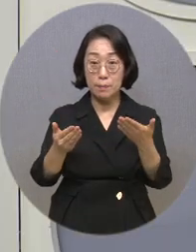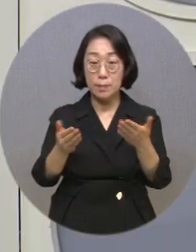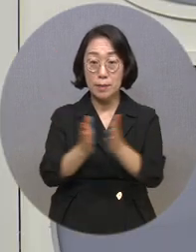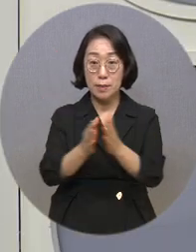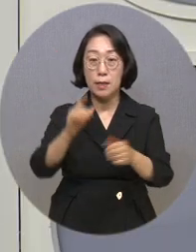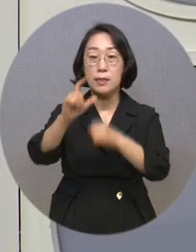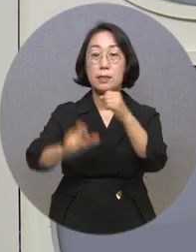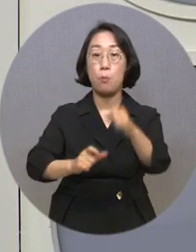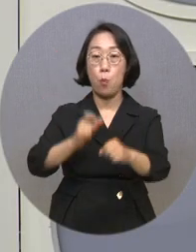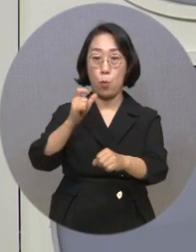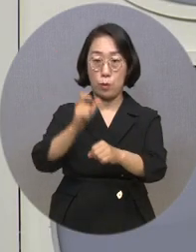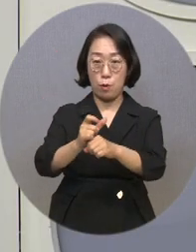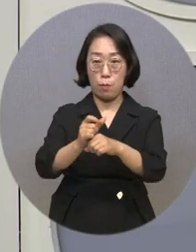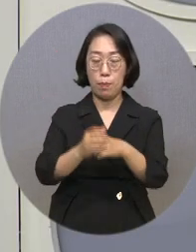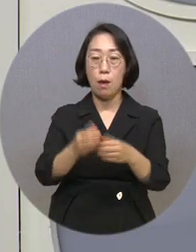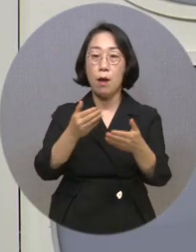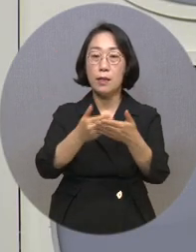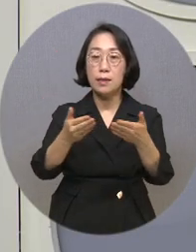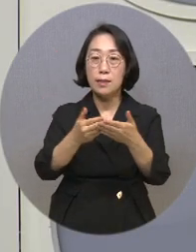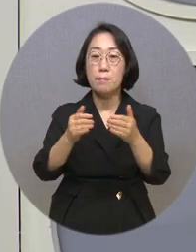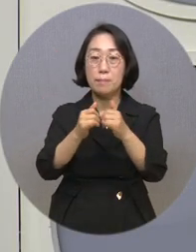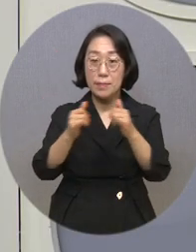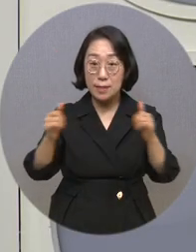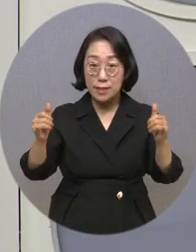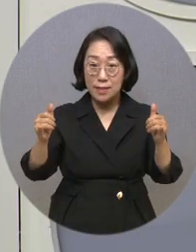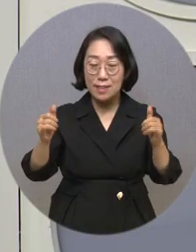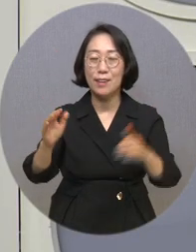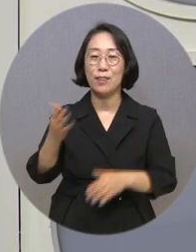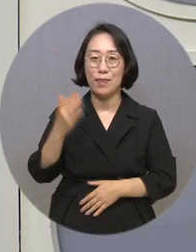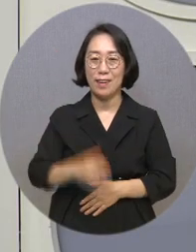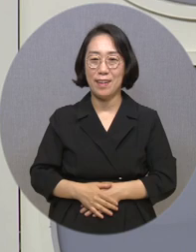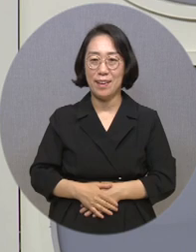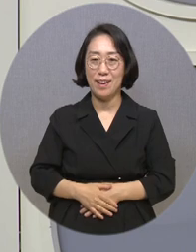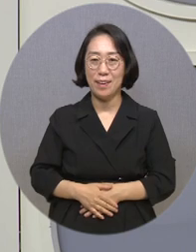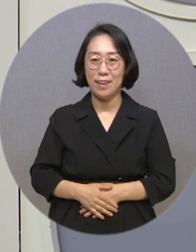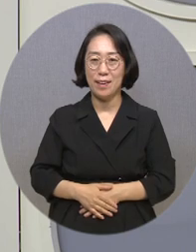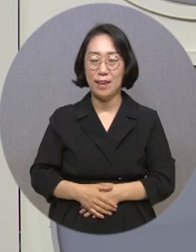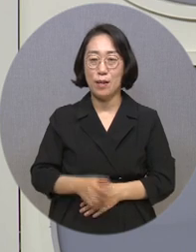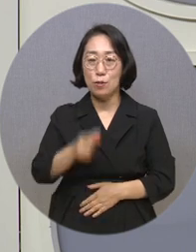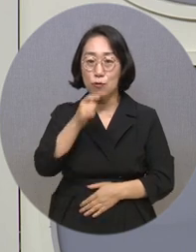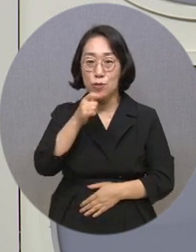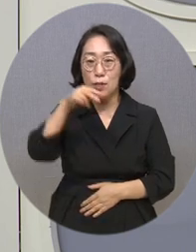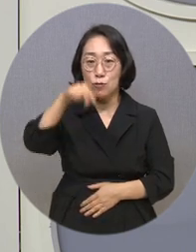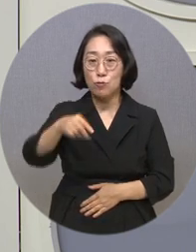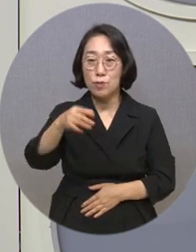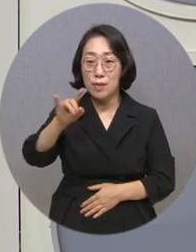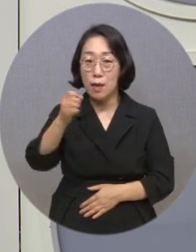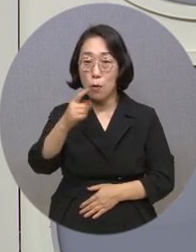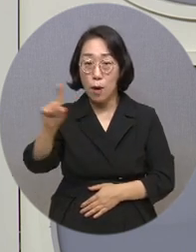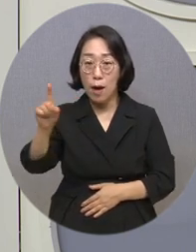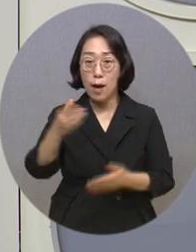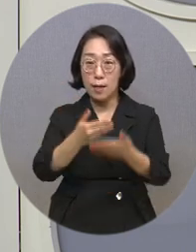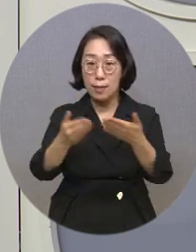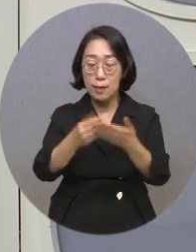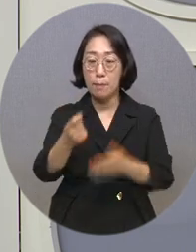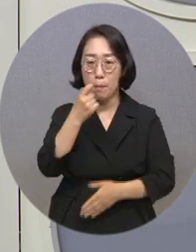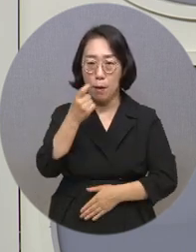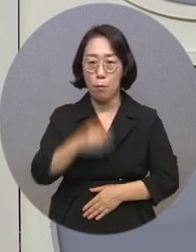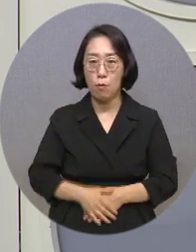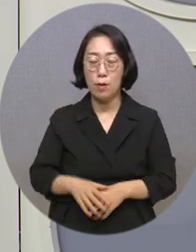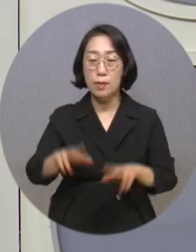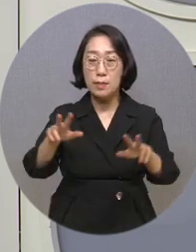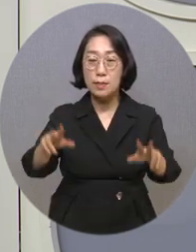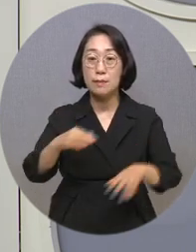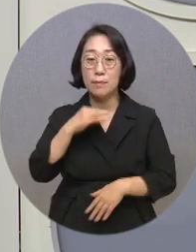만에 한국화 화가도 됐고 요새는 이제 수채화 그림을 또 배우고 있습니다. 그래서 저는 이제 나이가